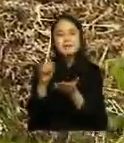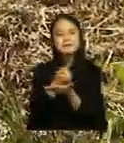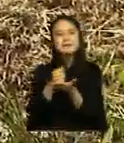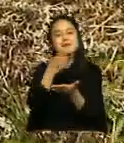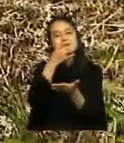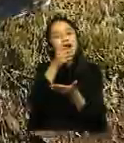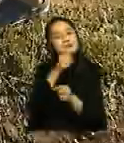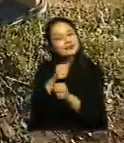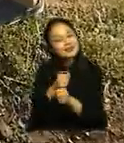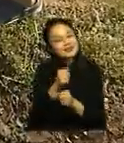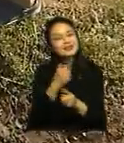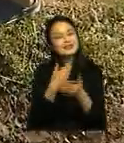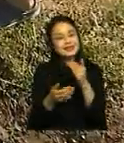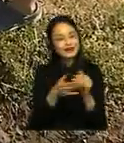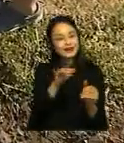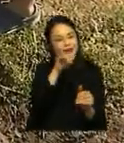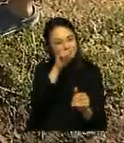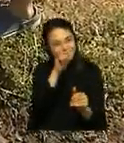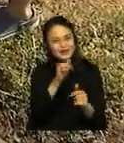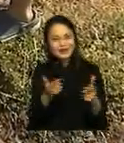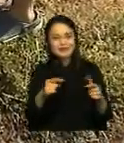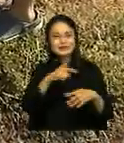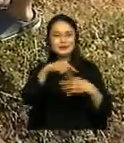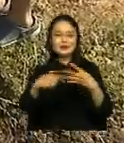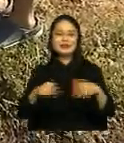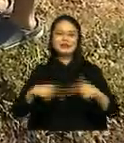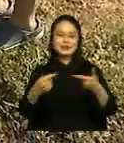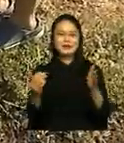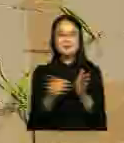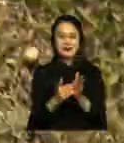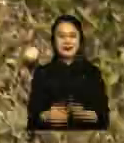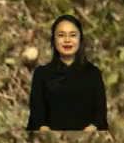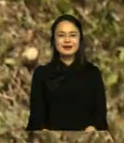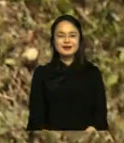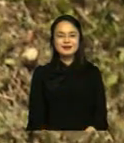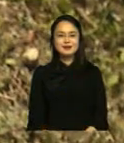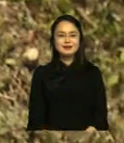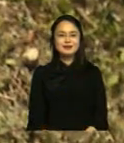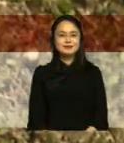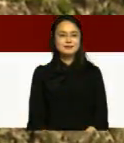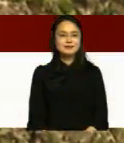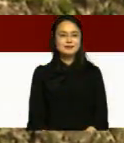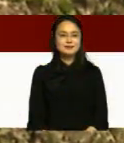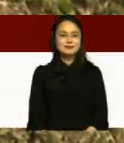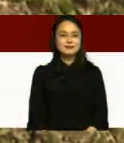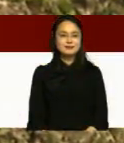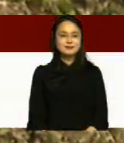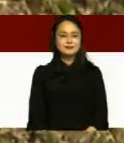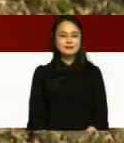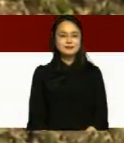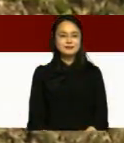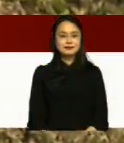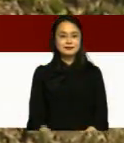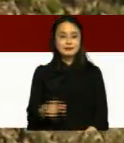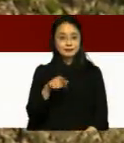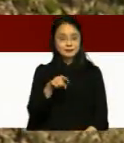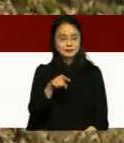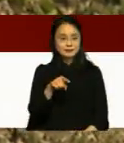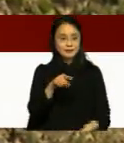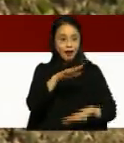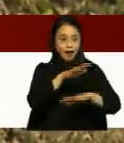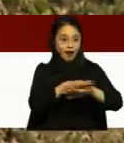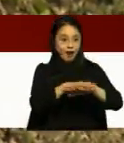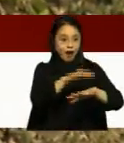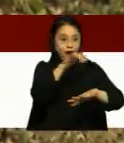만들기와 자연물 공장놀이 등의 프로그램도 함께했습니다. 가지고 있는 자원을 최대한 활용하자.